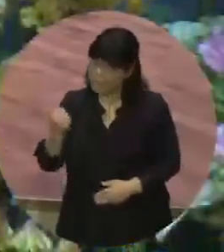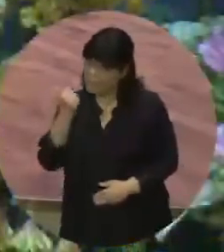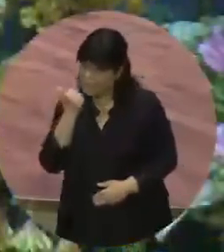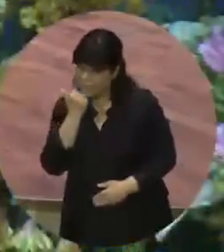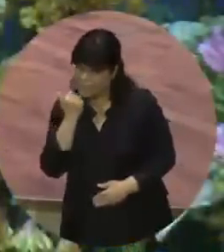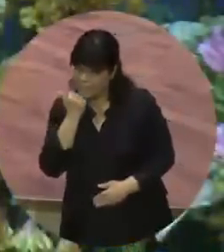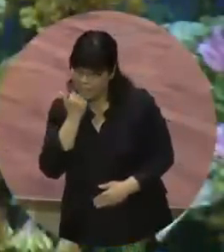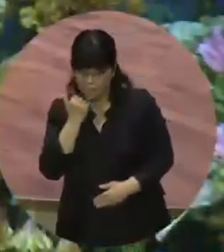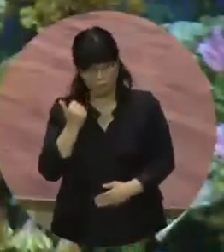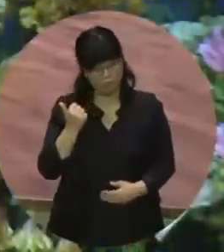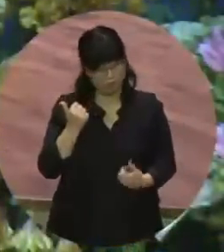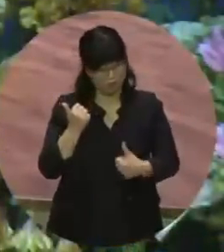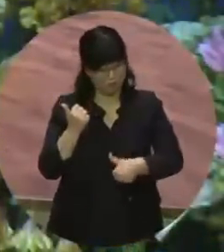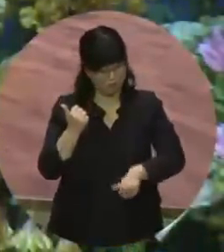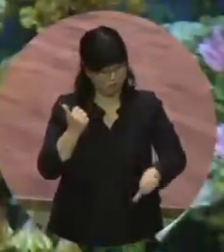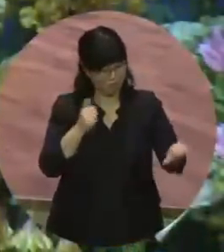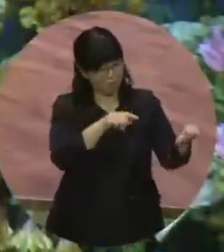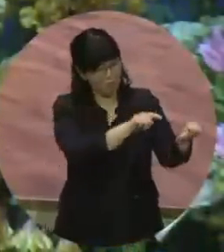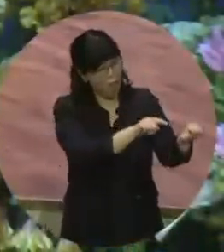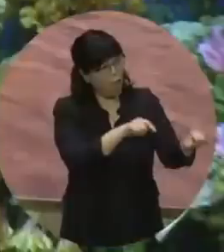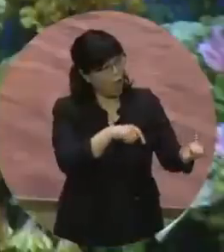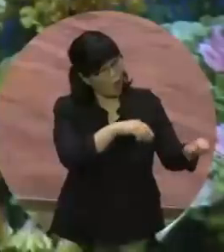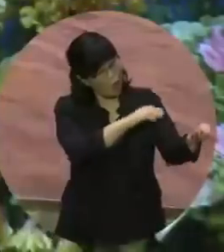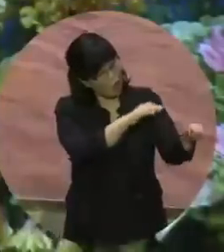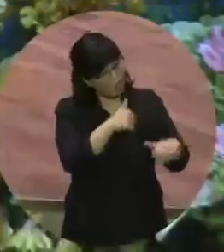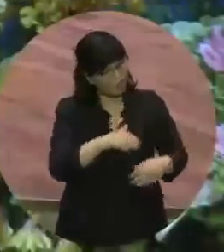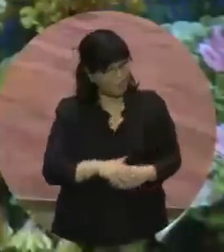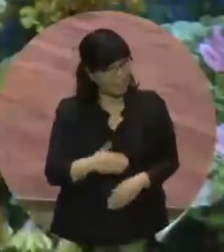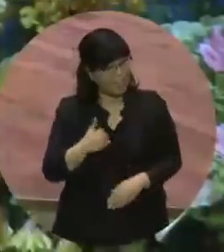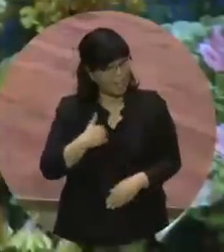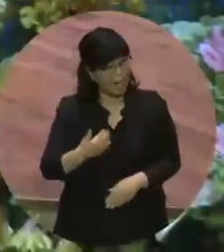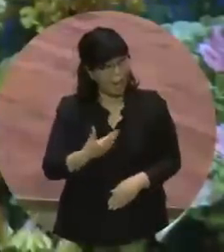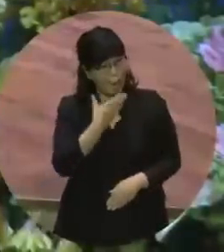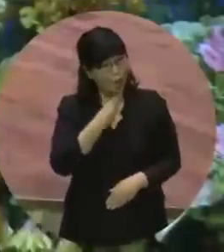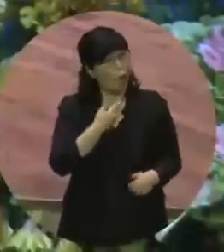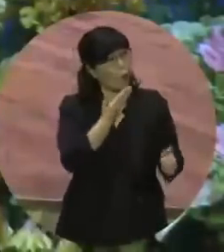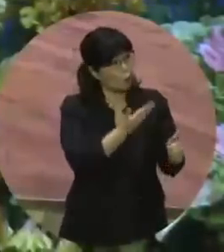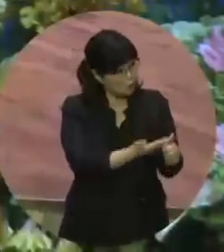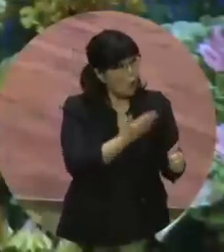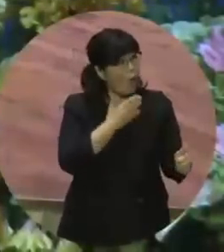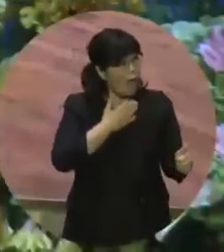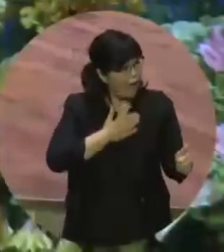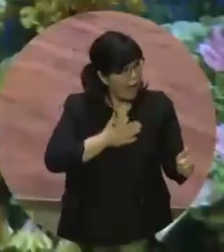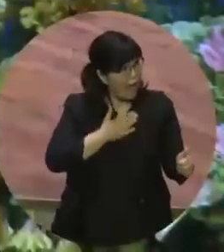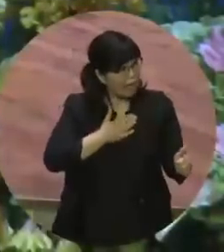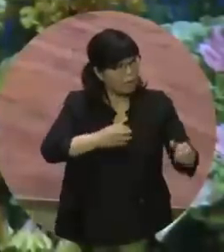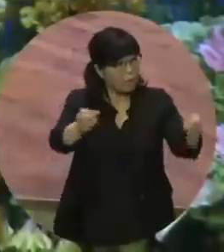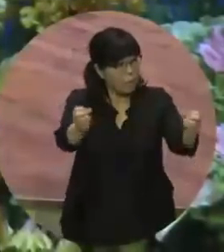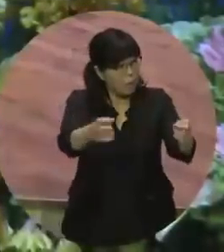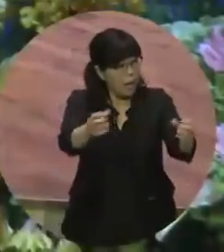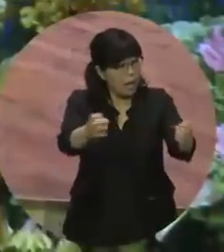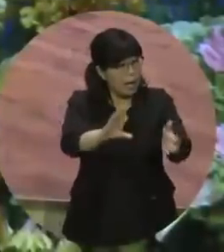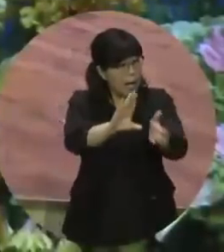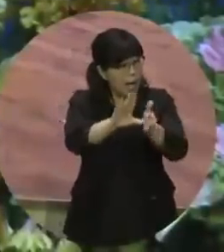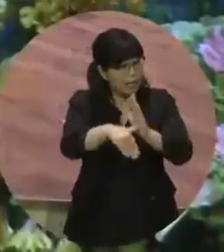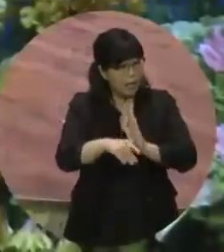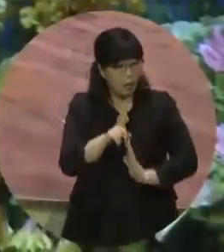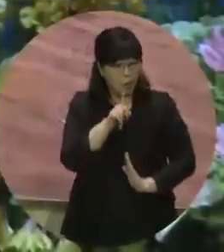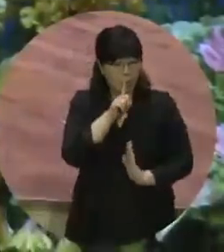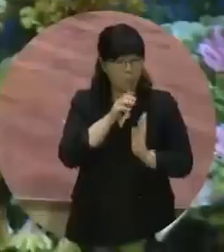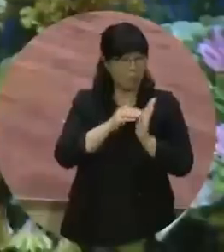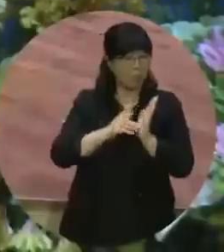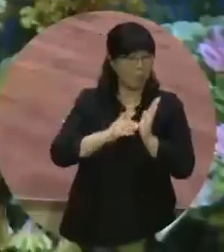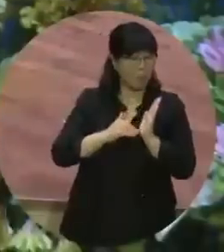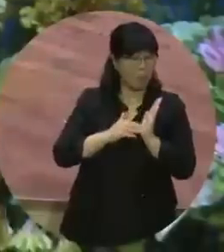축복을 해주겠다는 말을 할 때에 리브가가 그걸 엿들었어요. 부인이니까 듣잖아요. 엿듣고 그